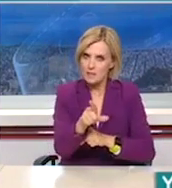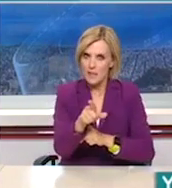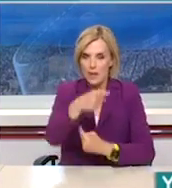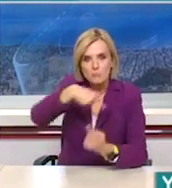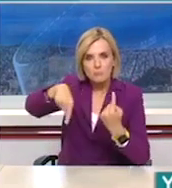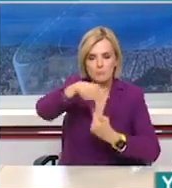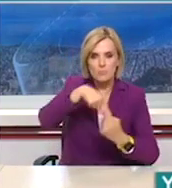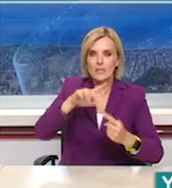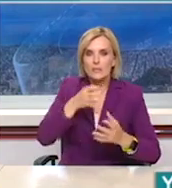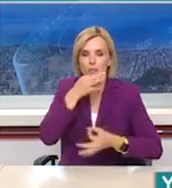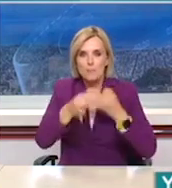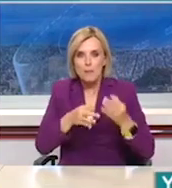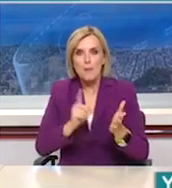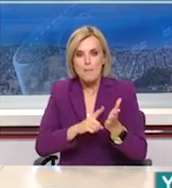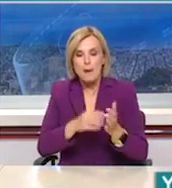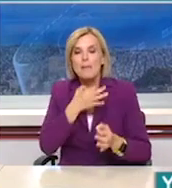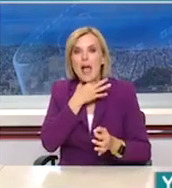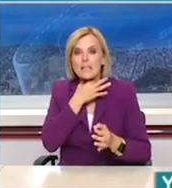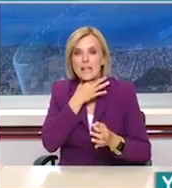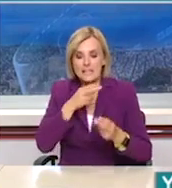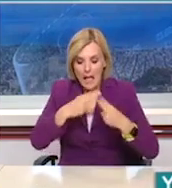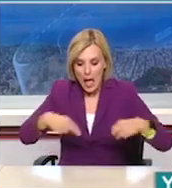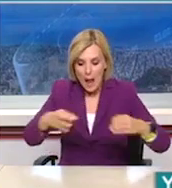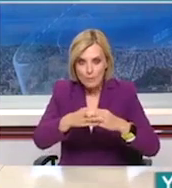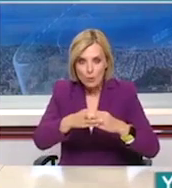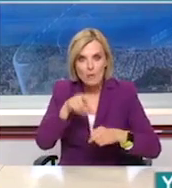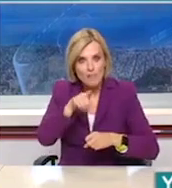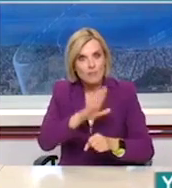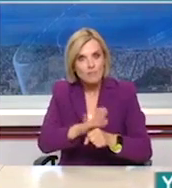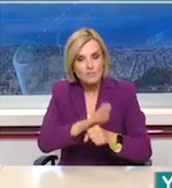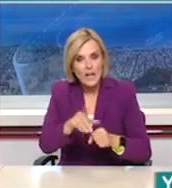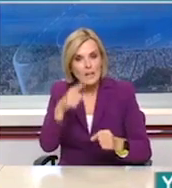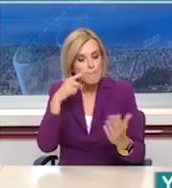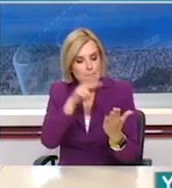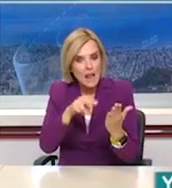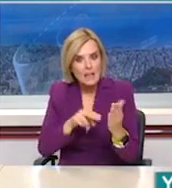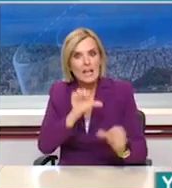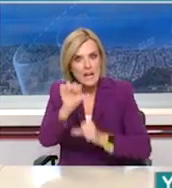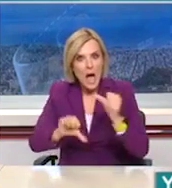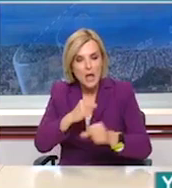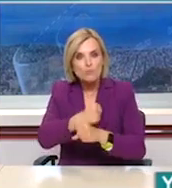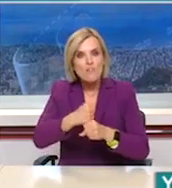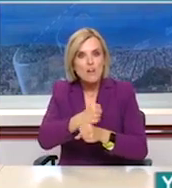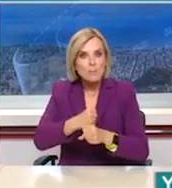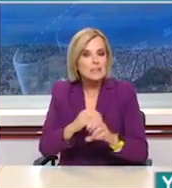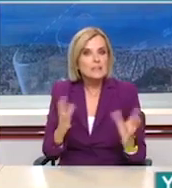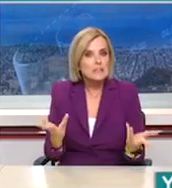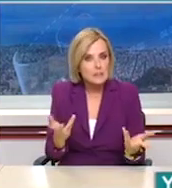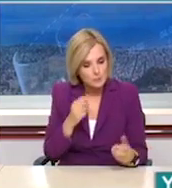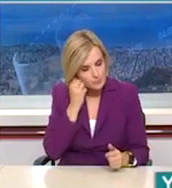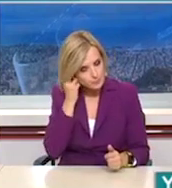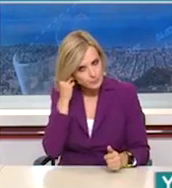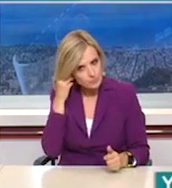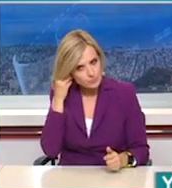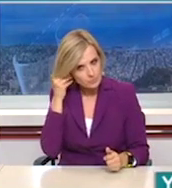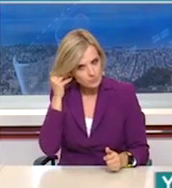τον άλλον, και λέμε πρέπει να συνεδριάσουμε εκτάκτως να δούμε αν τα δεδομένα αυτά είναι αρκετά ώστε να αλλάξουμε το θεραπευτικό μας αλγόριθμο. Και